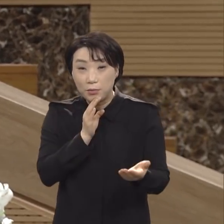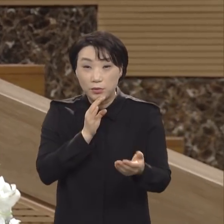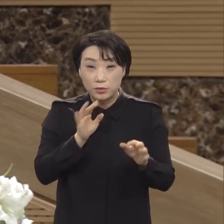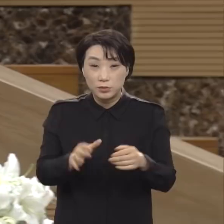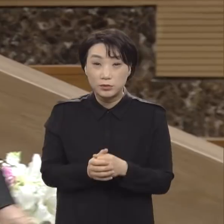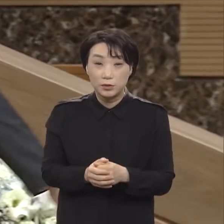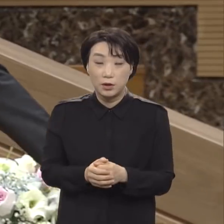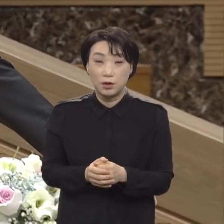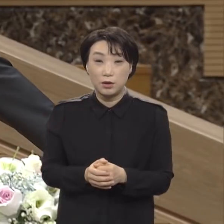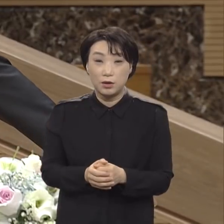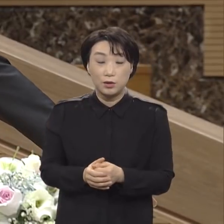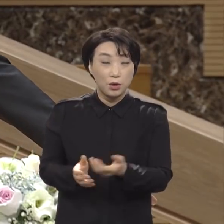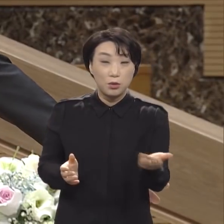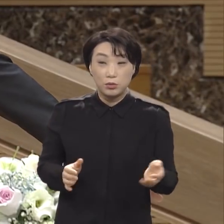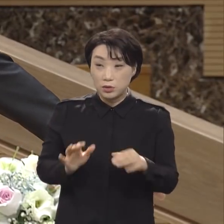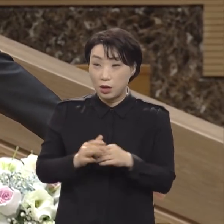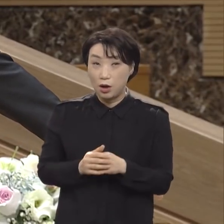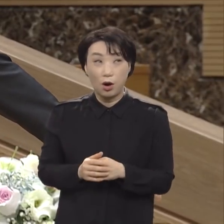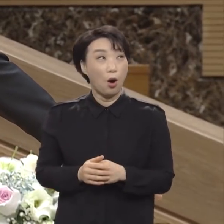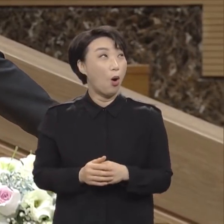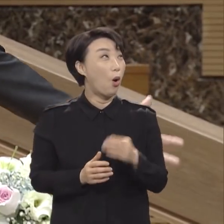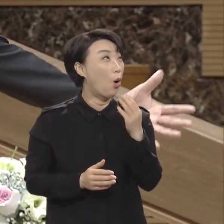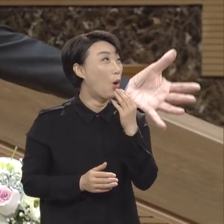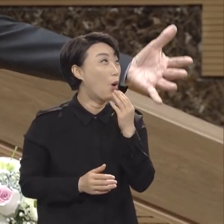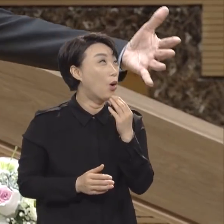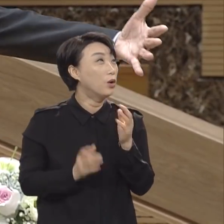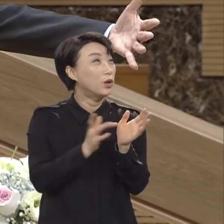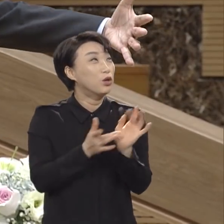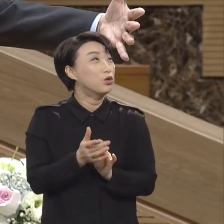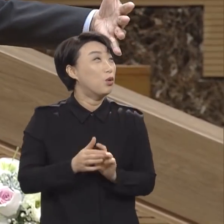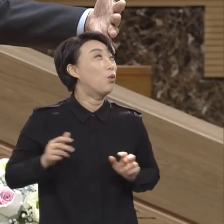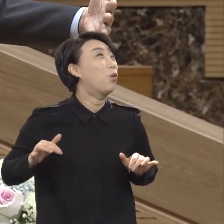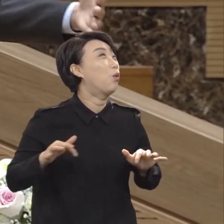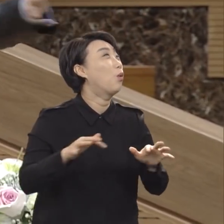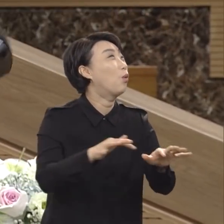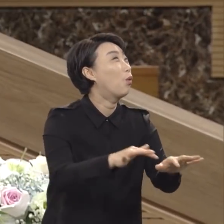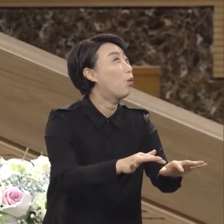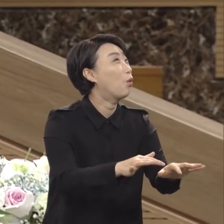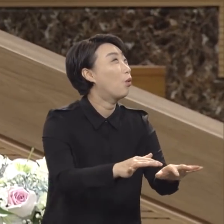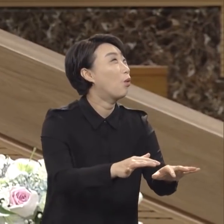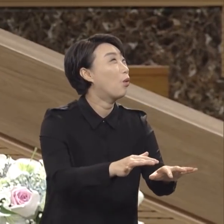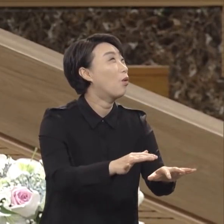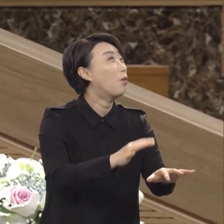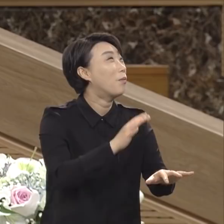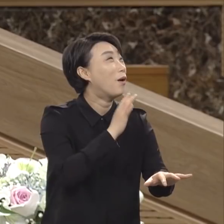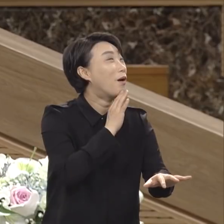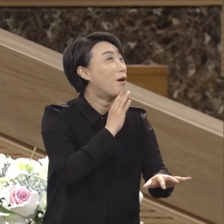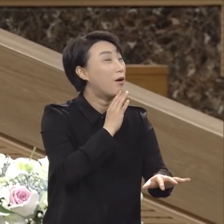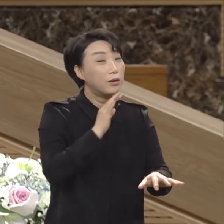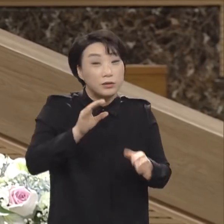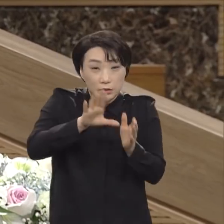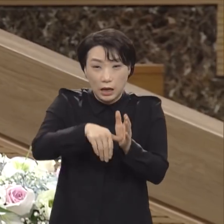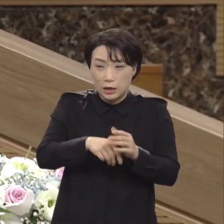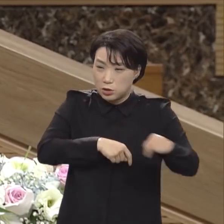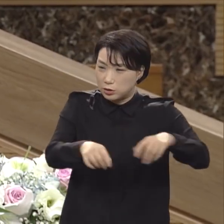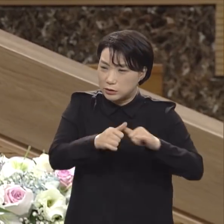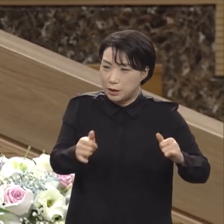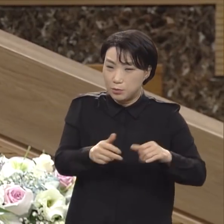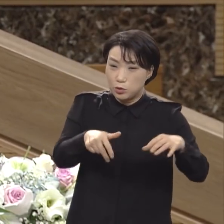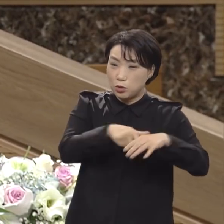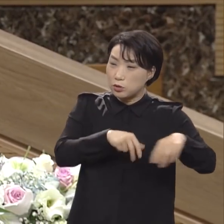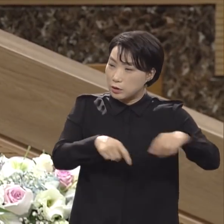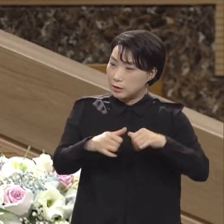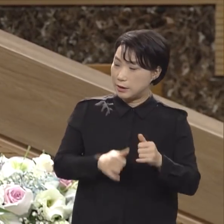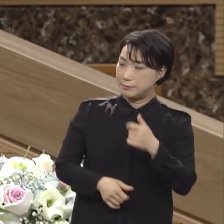하니 모든 사람들이 예수를 집중적으로 모이니 그때 정치 지도자들이나 종교